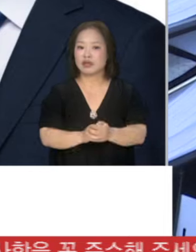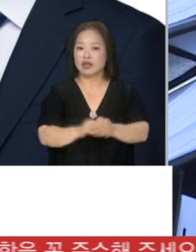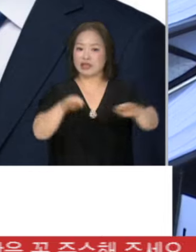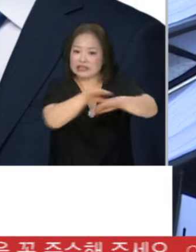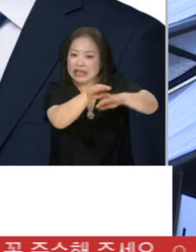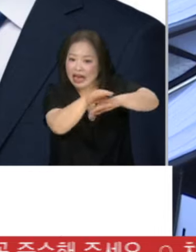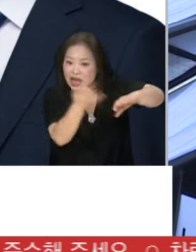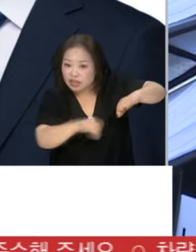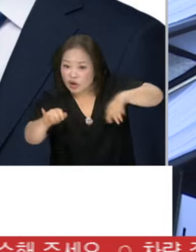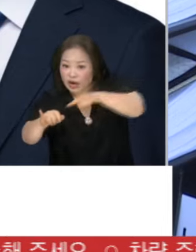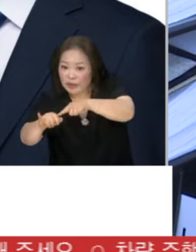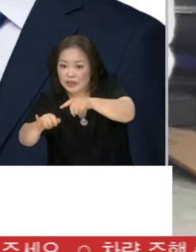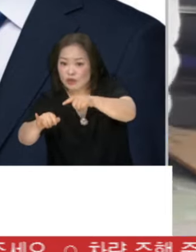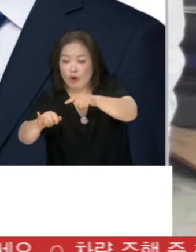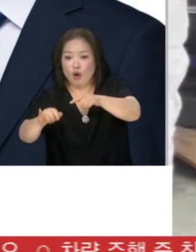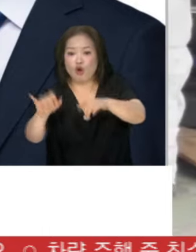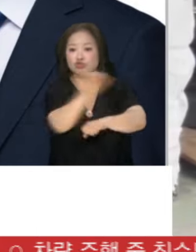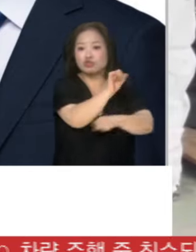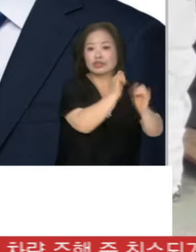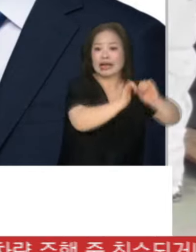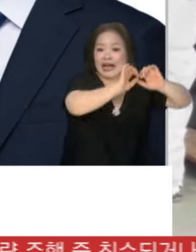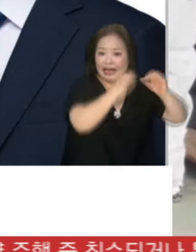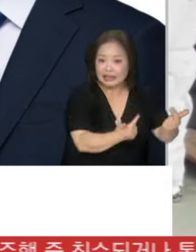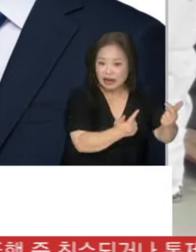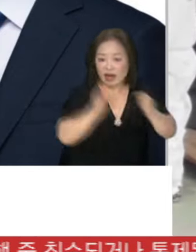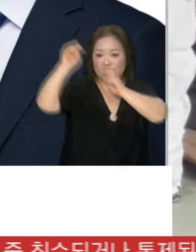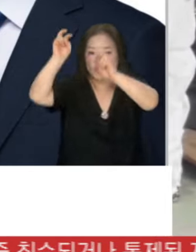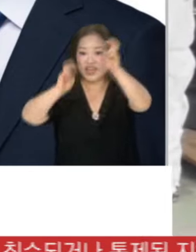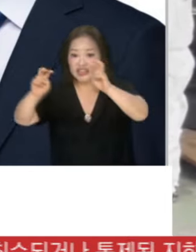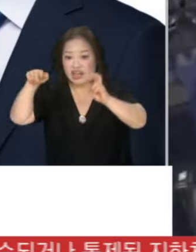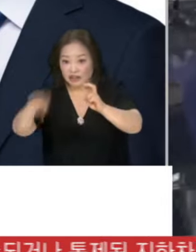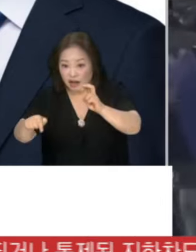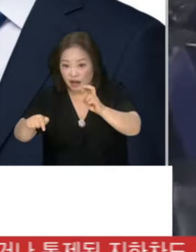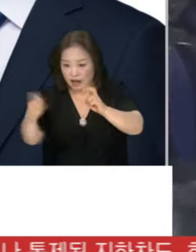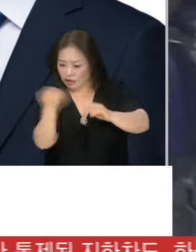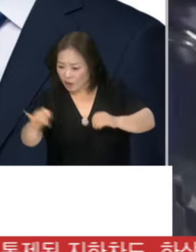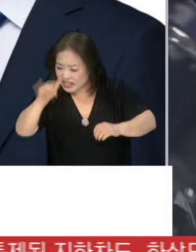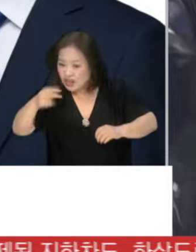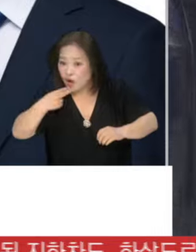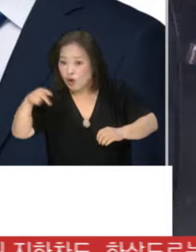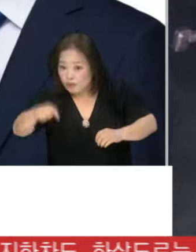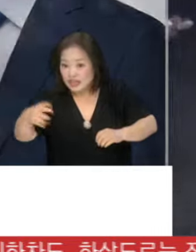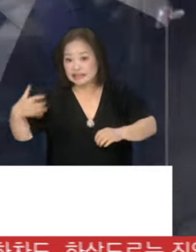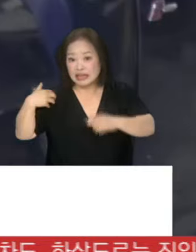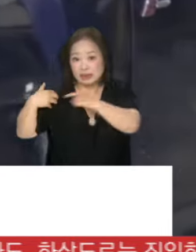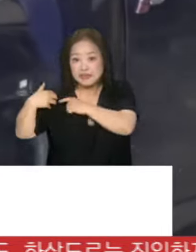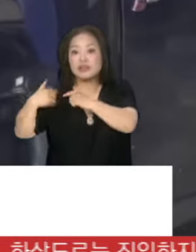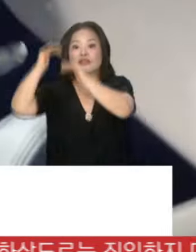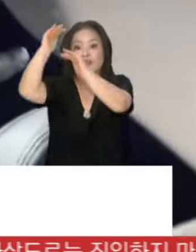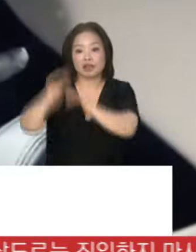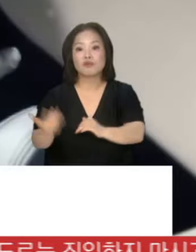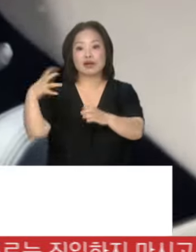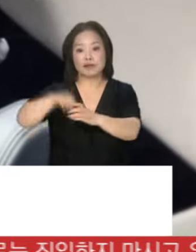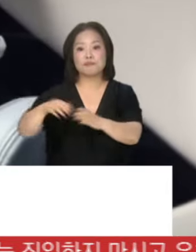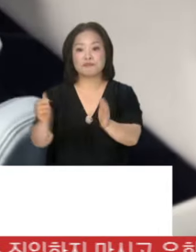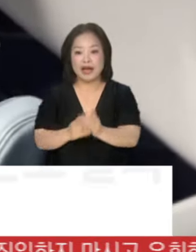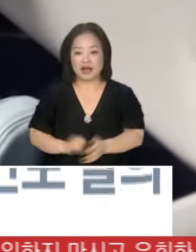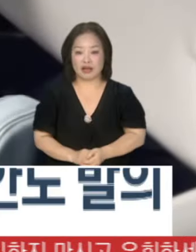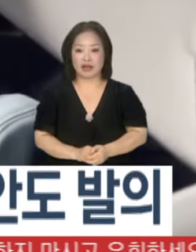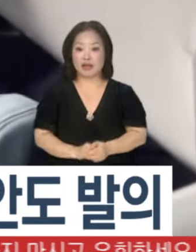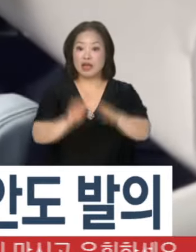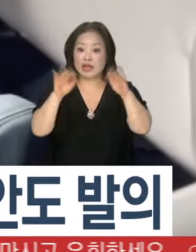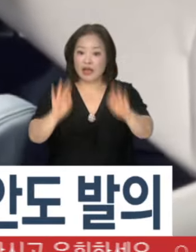발휘됐다 소비자에서 제조사가 입중 책임을 지도록 하는 그런 내용을 담고 있습니다 페달